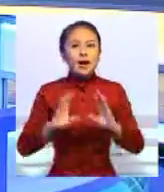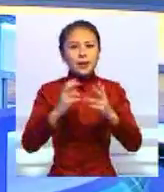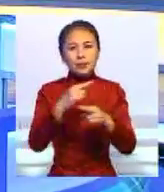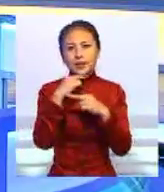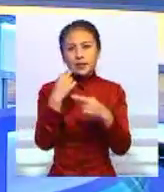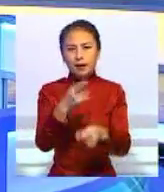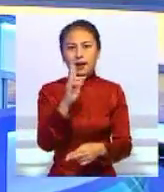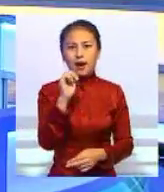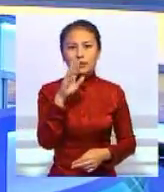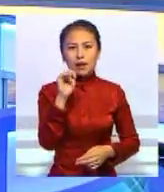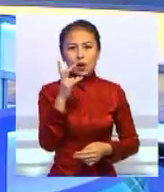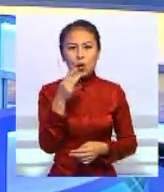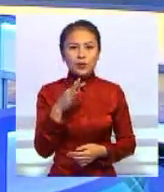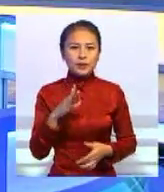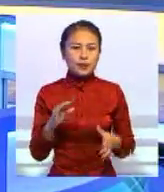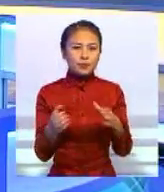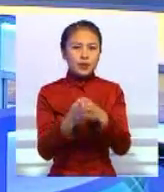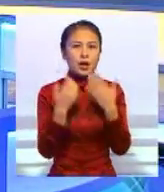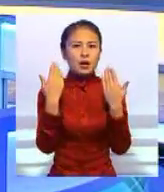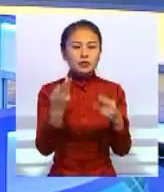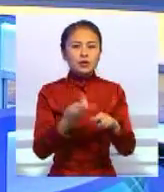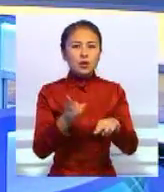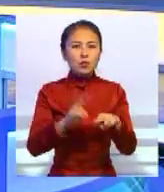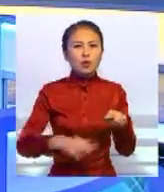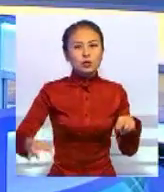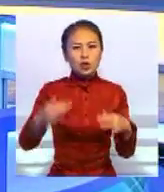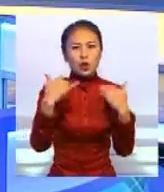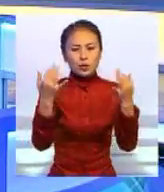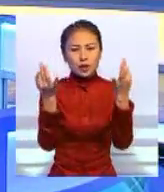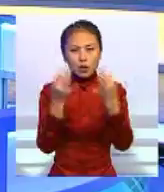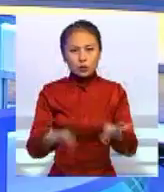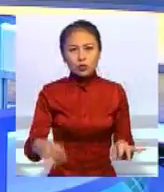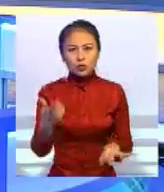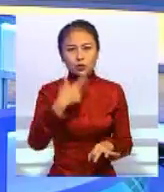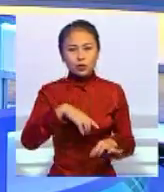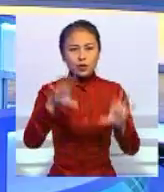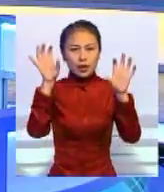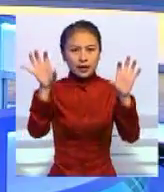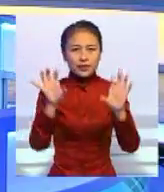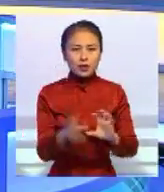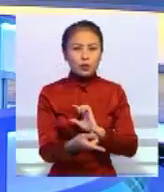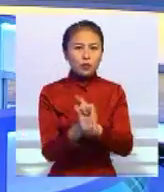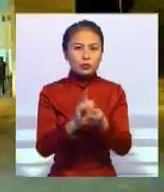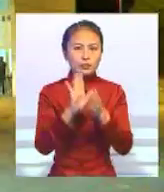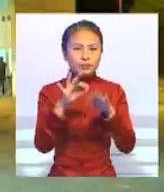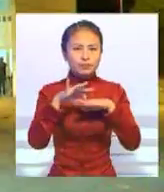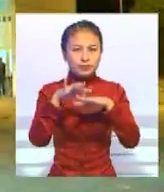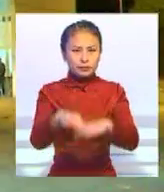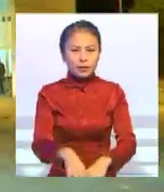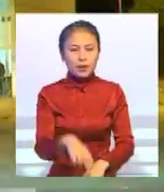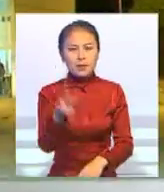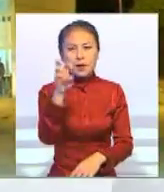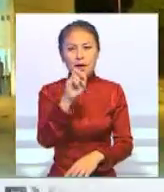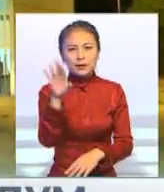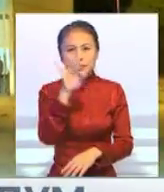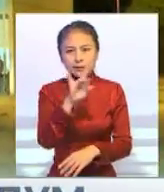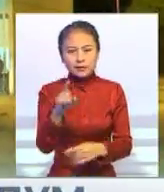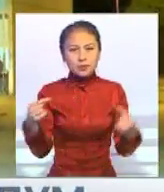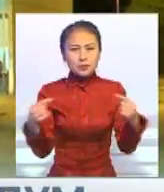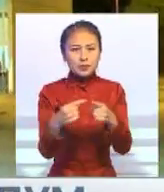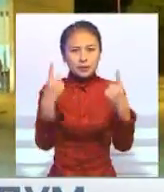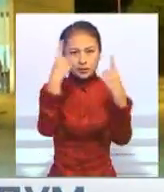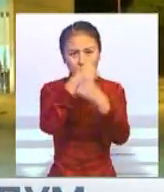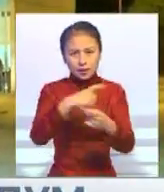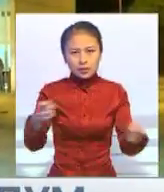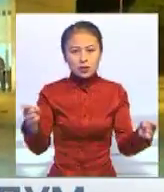Әлем назары Каталонияға ауды. Бұл автономиялық аймақ бүгін өз тәуелсіздігі жөнінде референдум өткізбек. Ресми Мадрид бұл